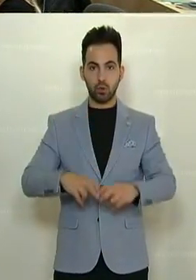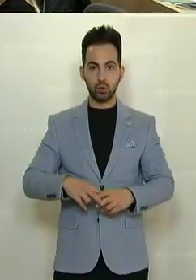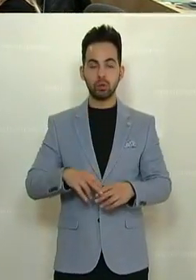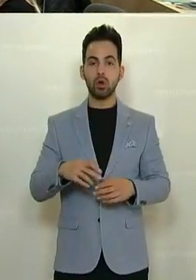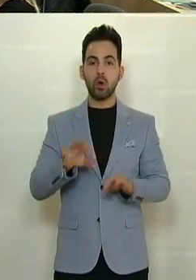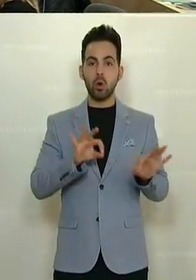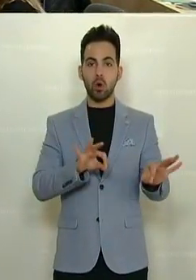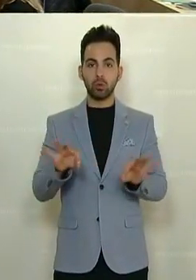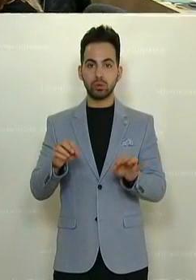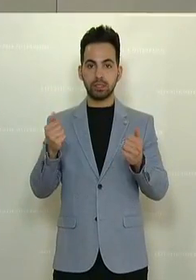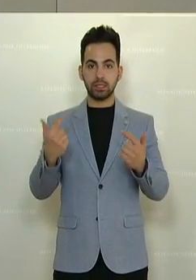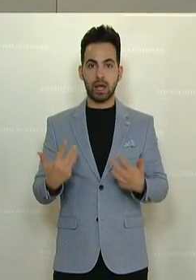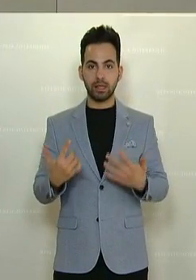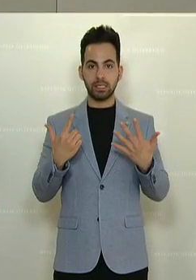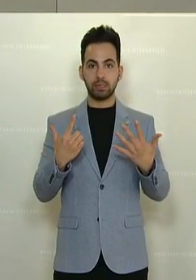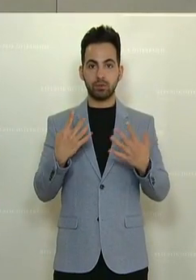mit Ordnungszahl